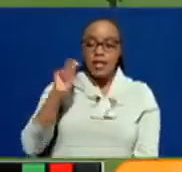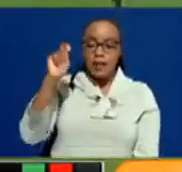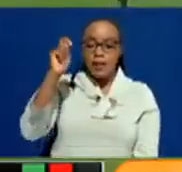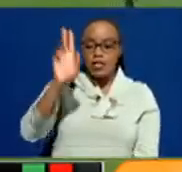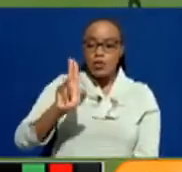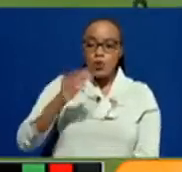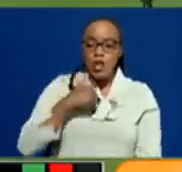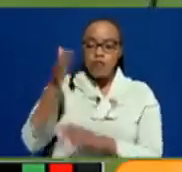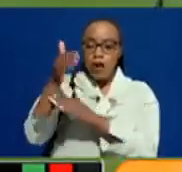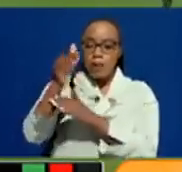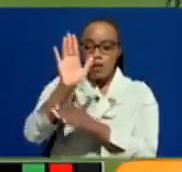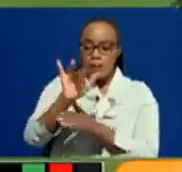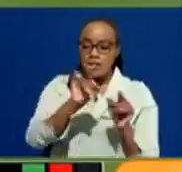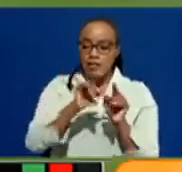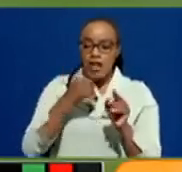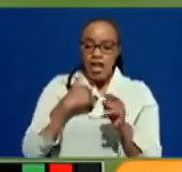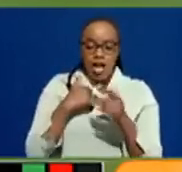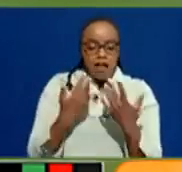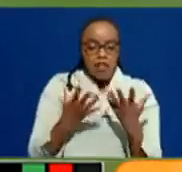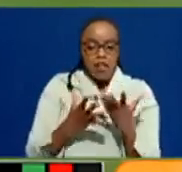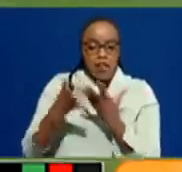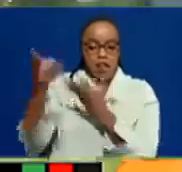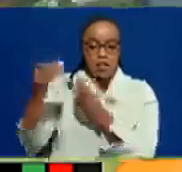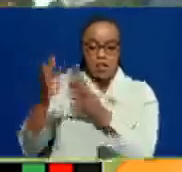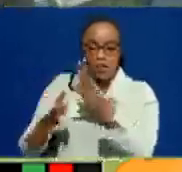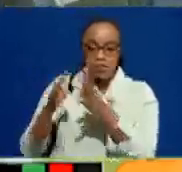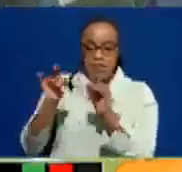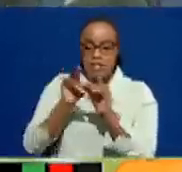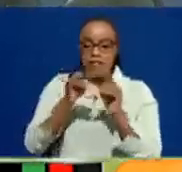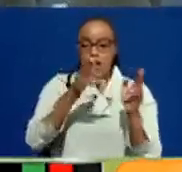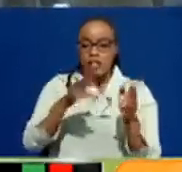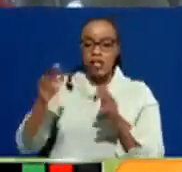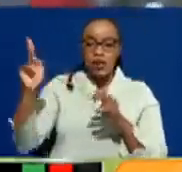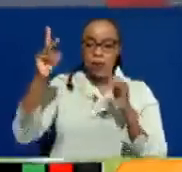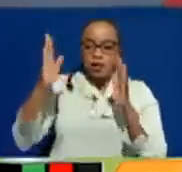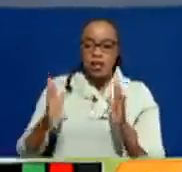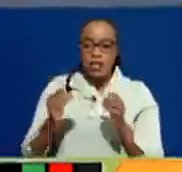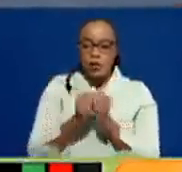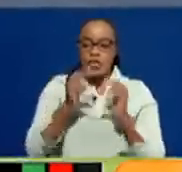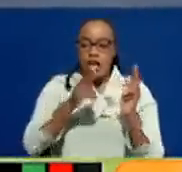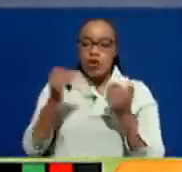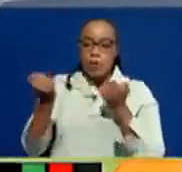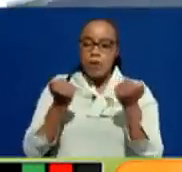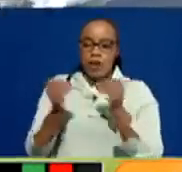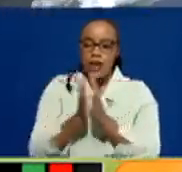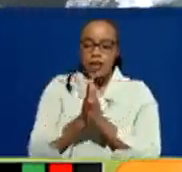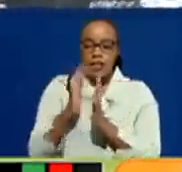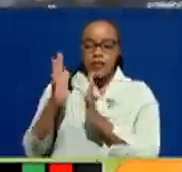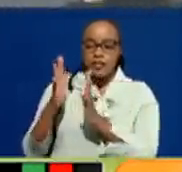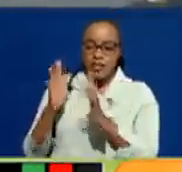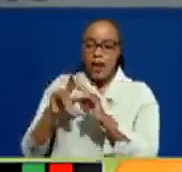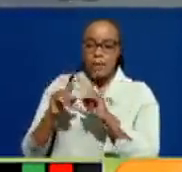akiwa na bendera yake akawa hana budi kuondoka uwanjani kama raia mzalendo kwa magari ya kawaida na ulinzi